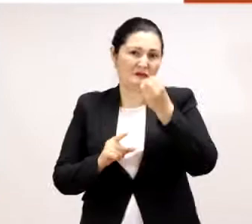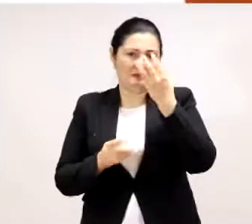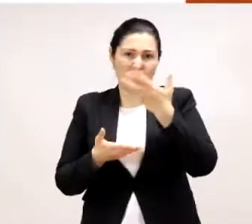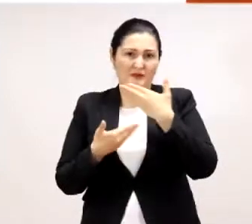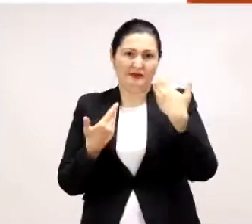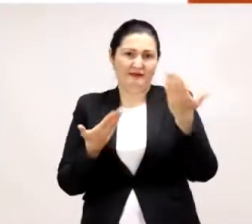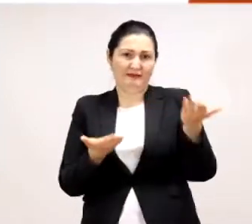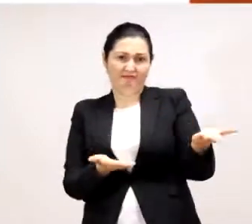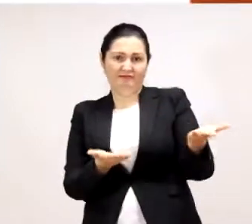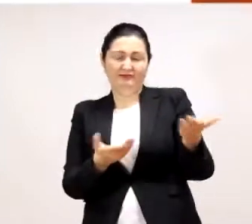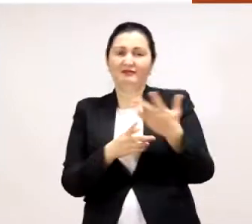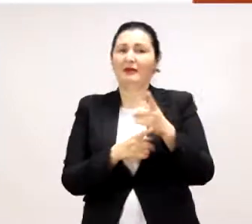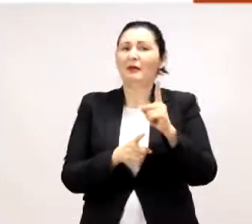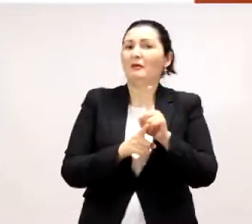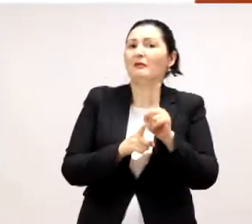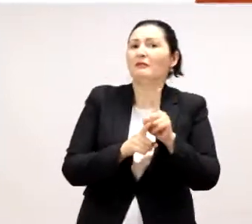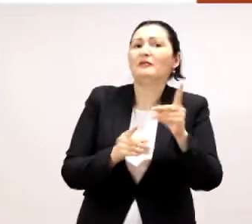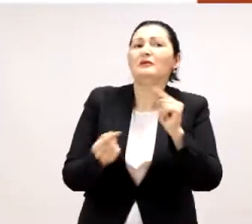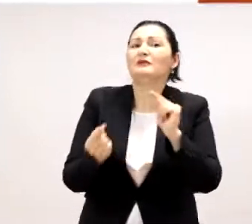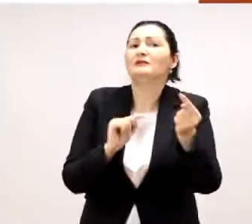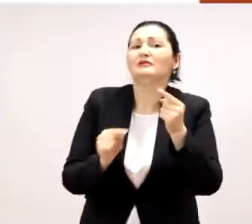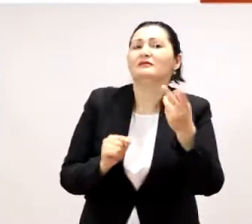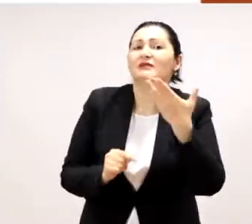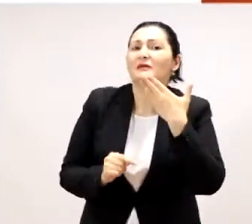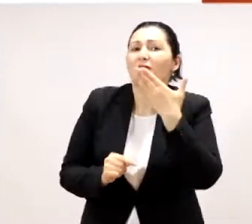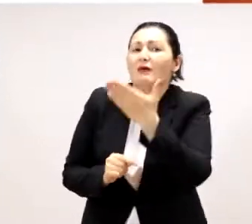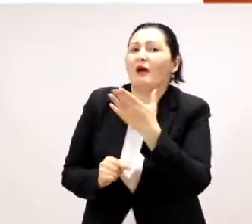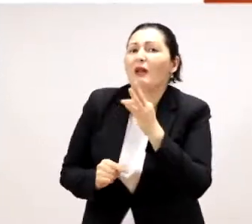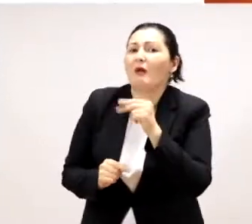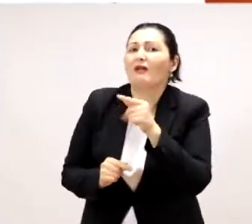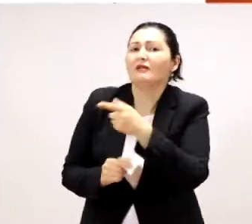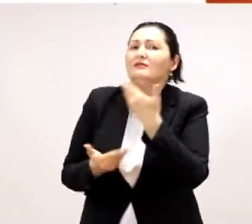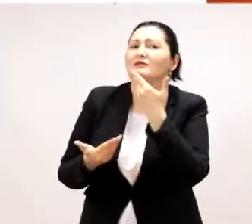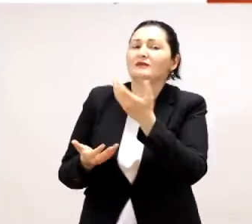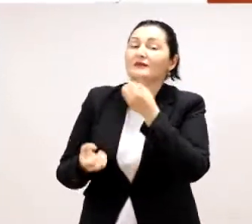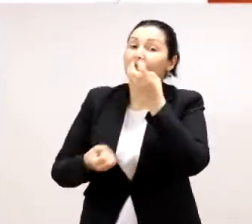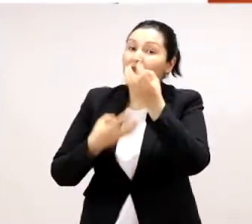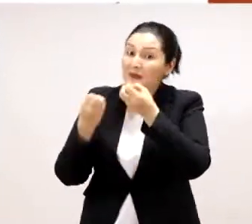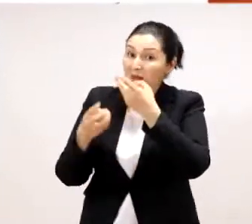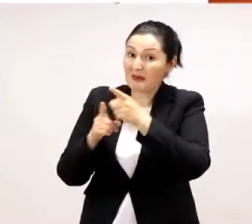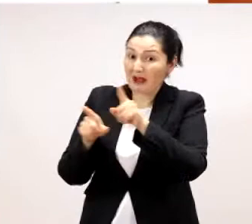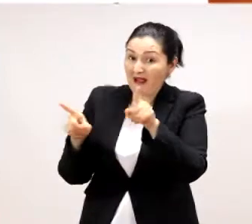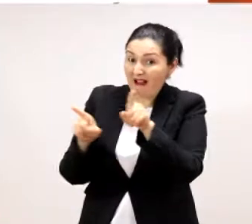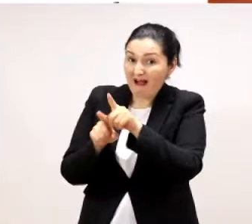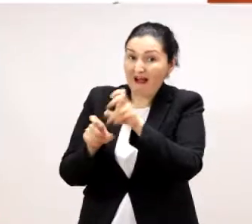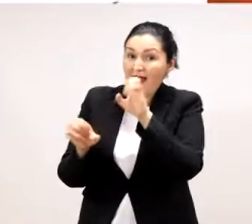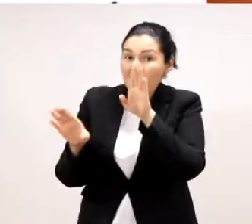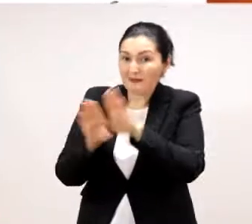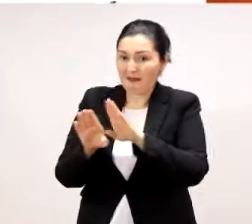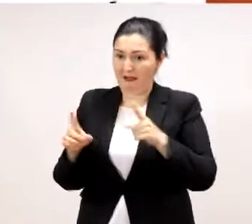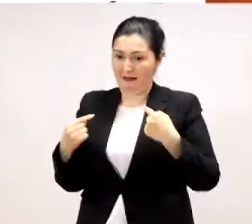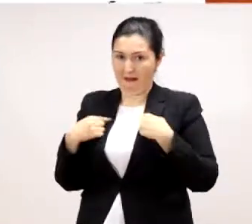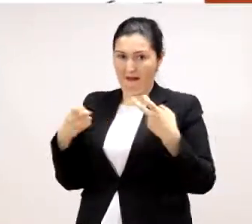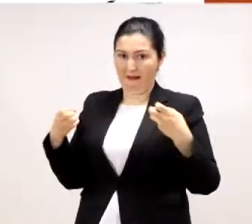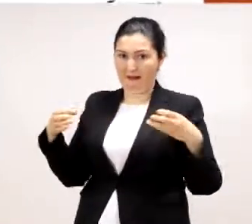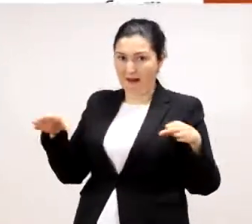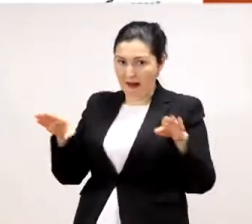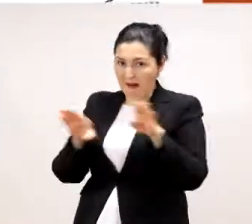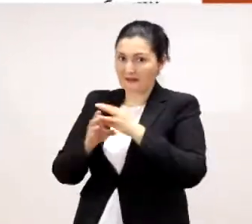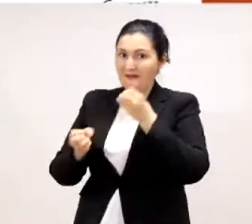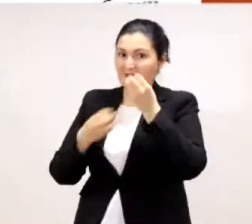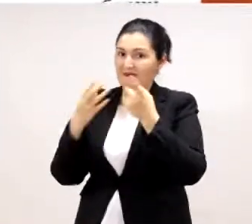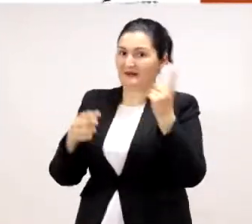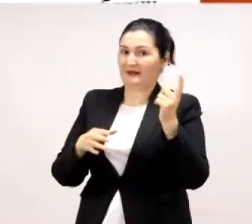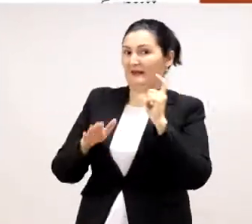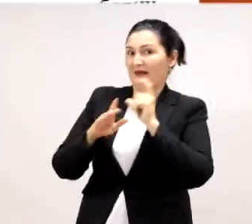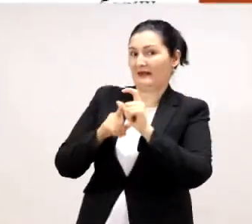نیستید. برای چی گل نبوده ایم؟ پرسیدند لالا ها. گل می بودید، با مانند من می شدید، پاسخ داد